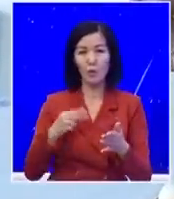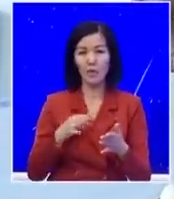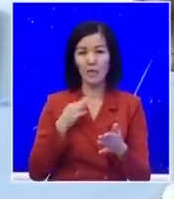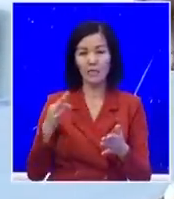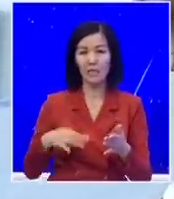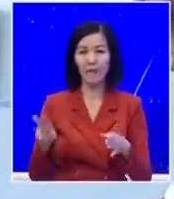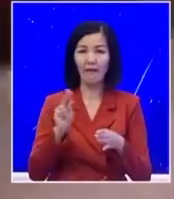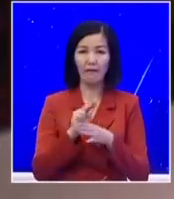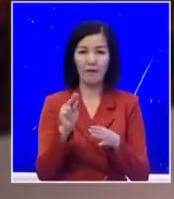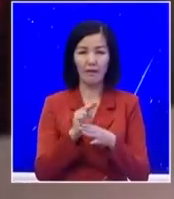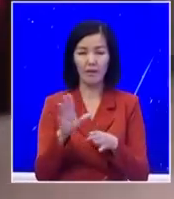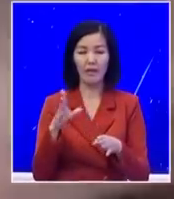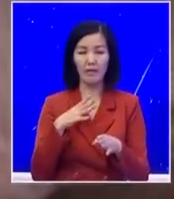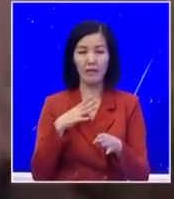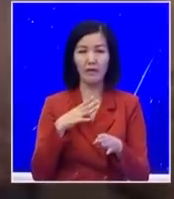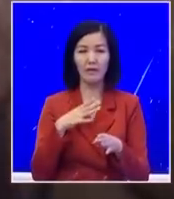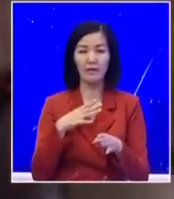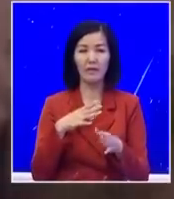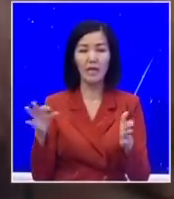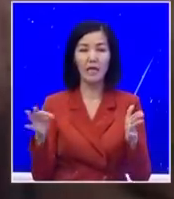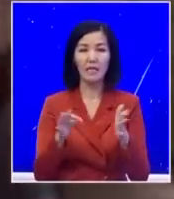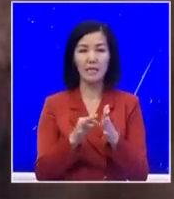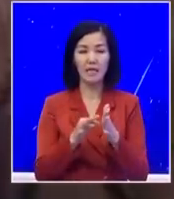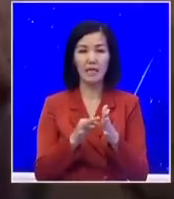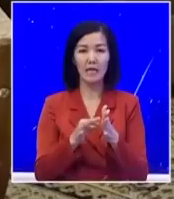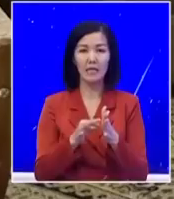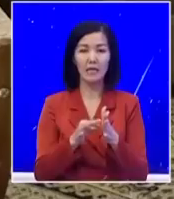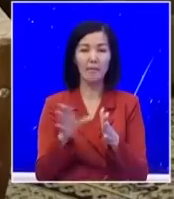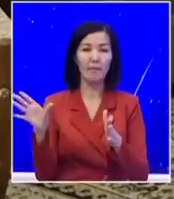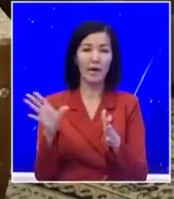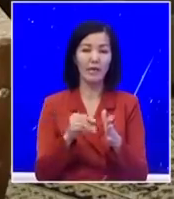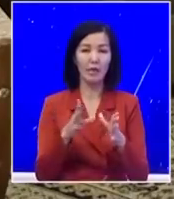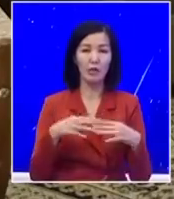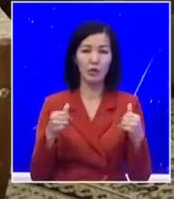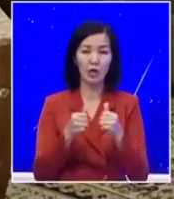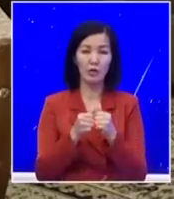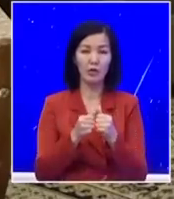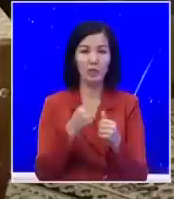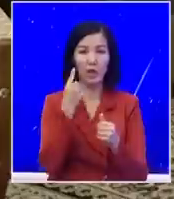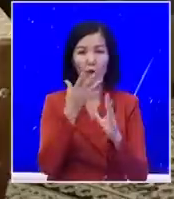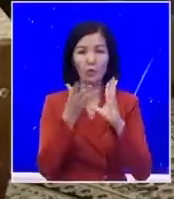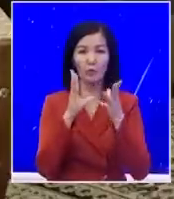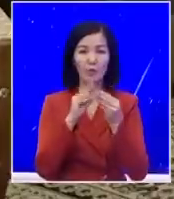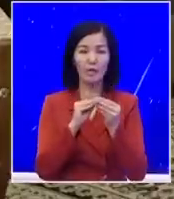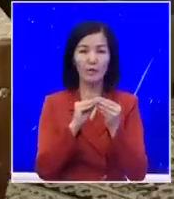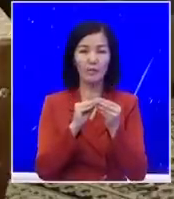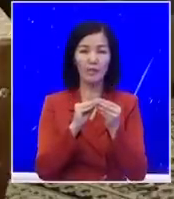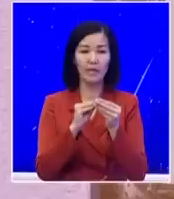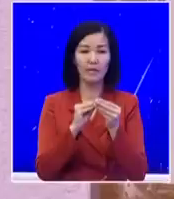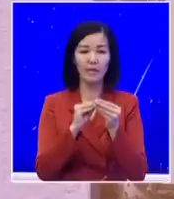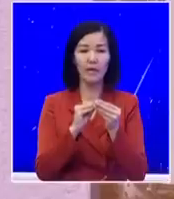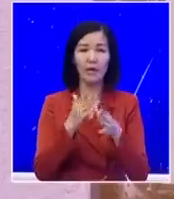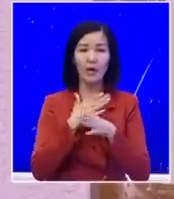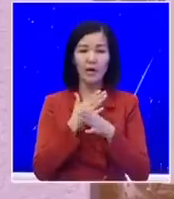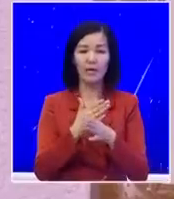тәлім тәрбие беруге уақыт тапты. Алдына мақсат қоя білетін талапшыл жандар жанұясындағы ауыз бірлік пен ұлттық құндылықты сақтаудың